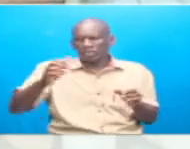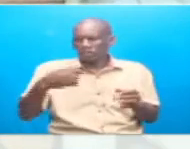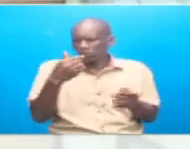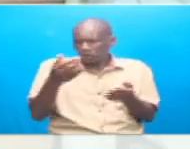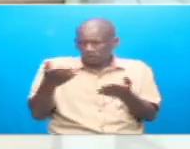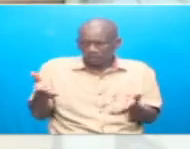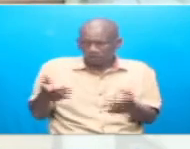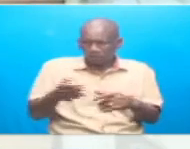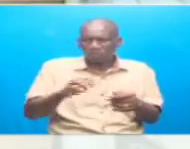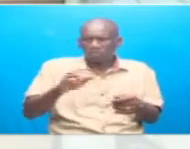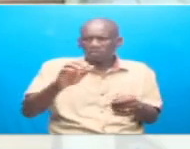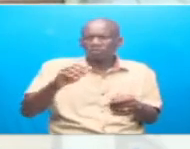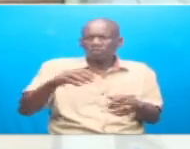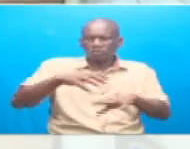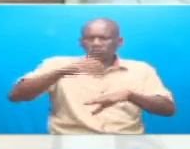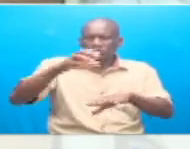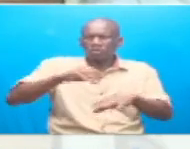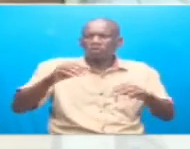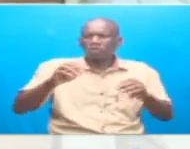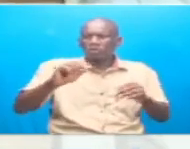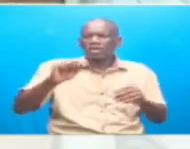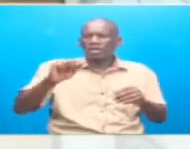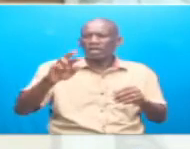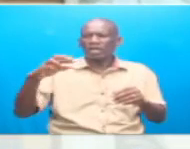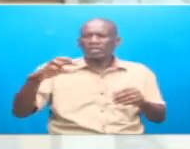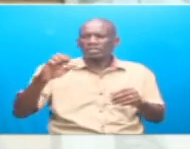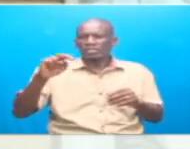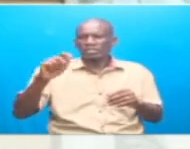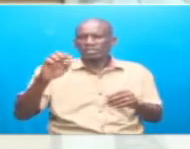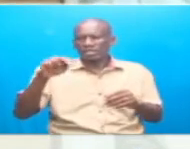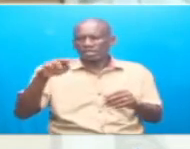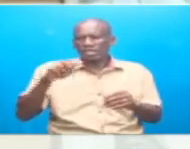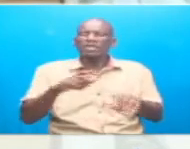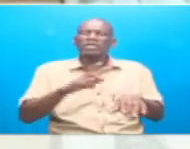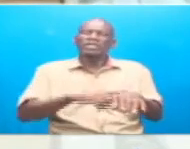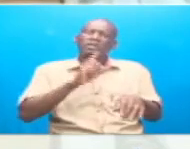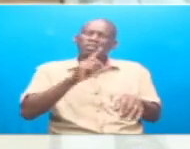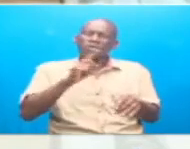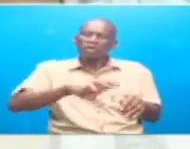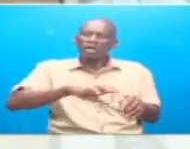kutoka Argentina, Sweden kusudi wakati na mkanya wenzao wakue